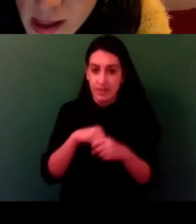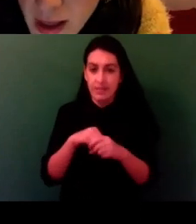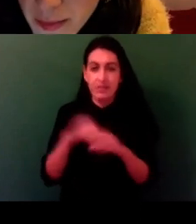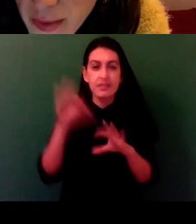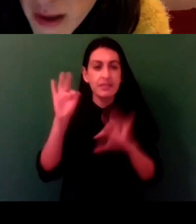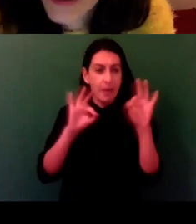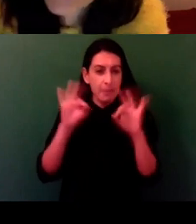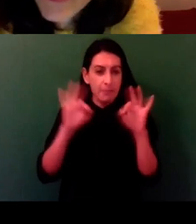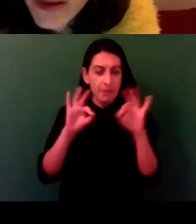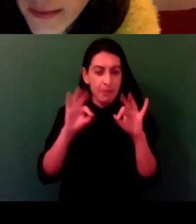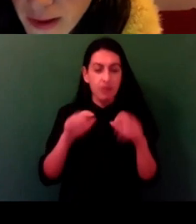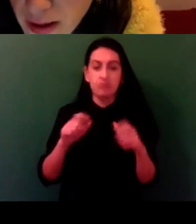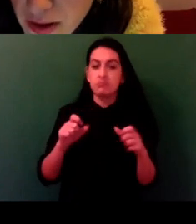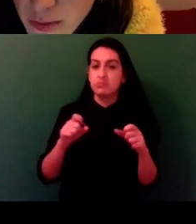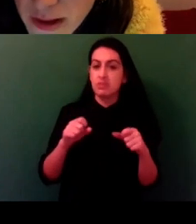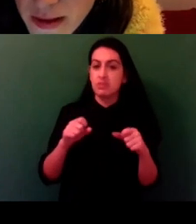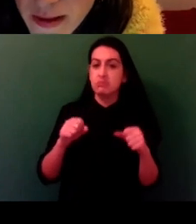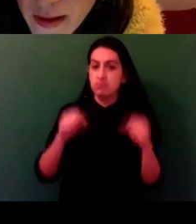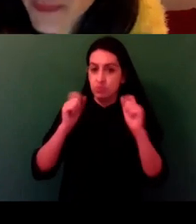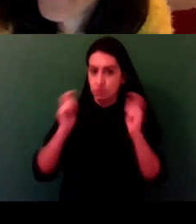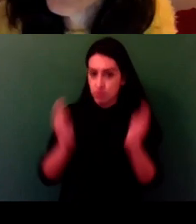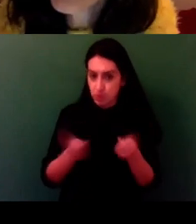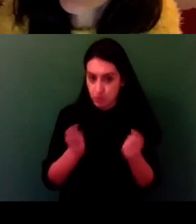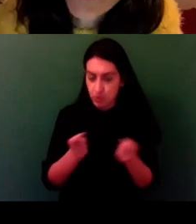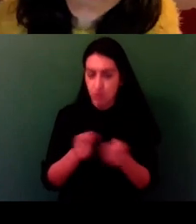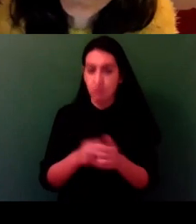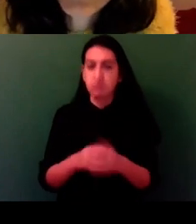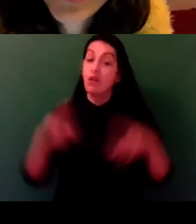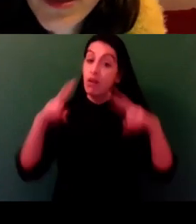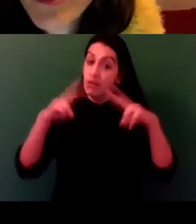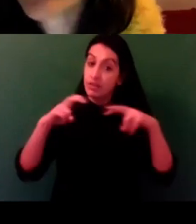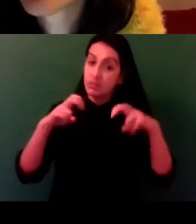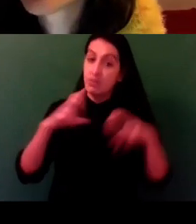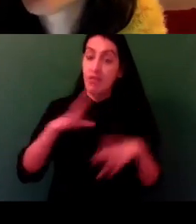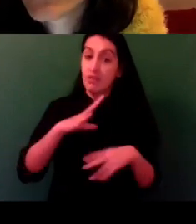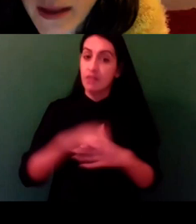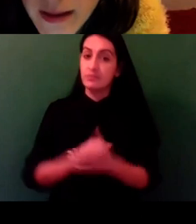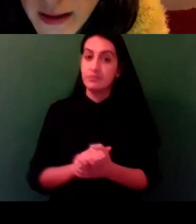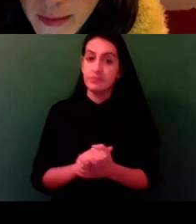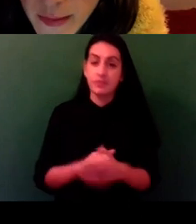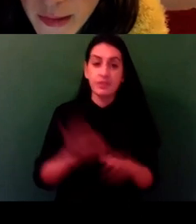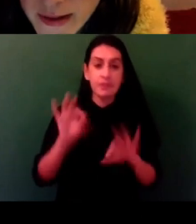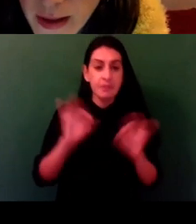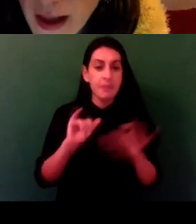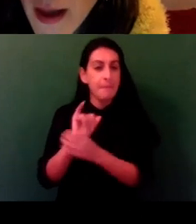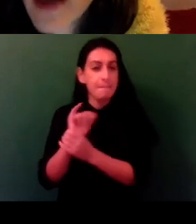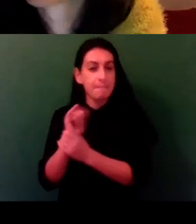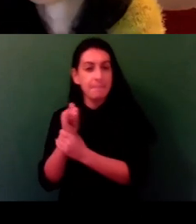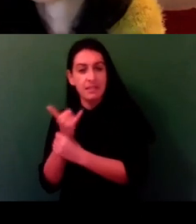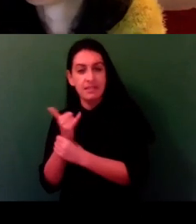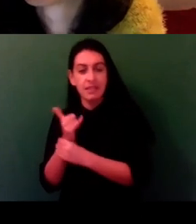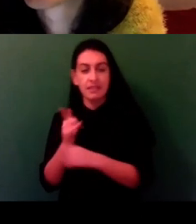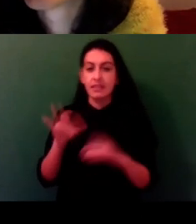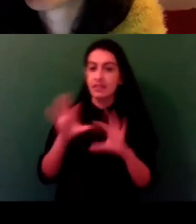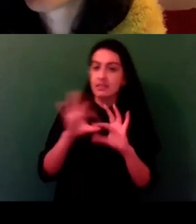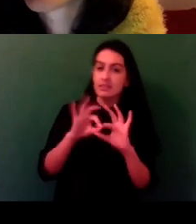yapmakta. Mimarlık eğitimi ve araştırmalarının yanında mimarlık mesleğinin pratiğinde de yer almakta. Aynı